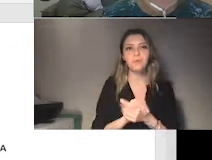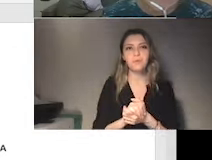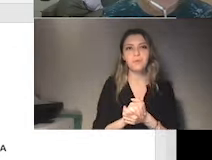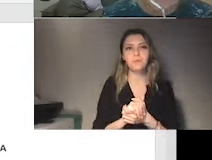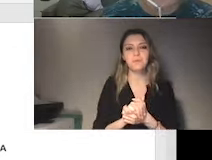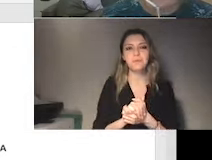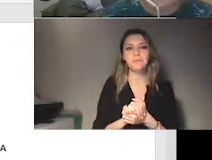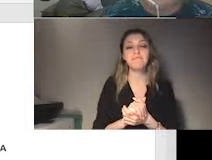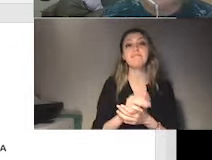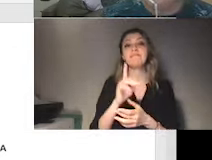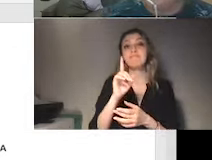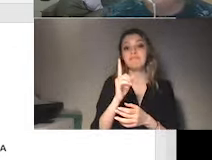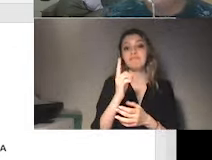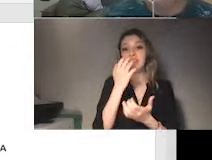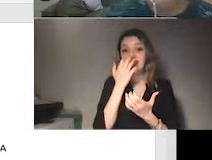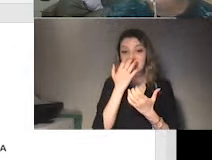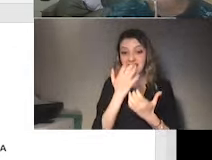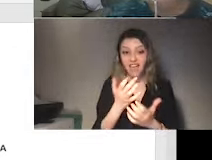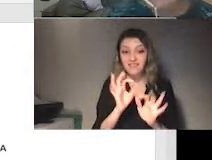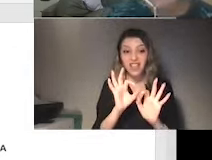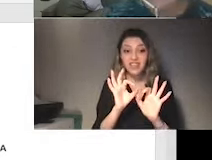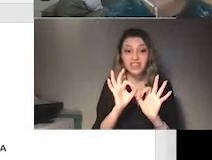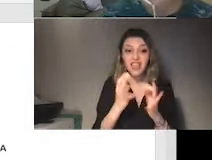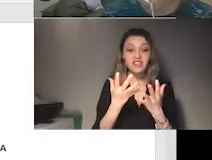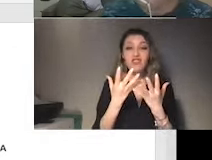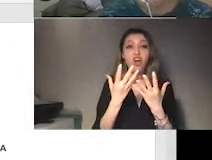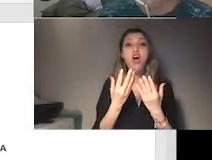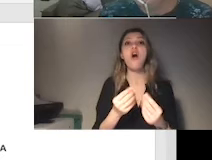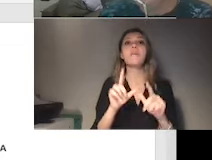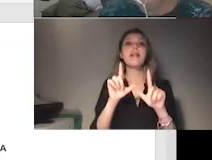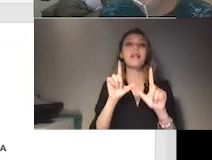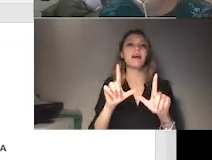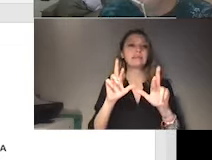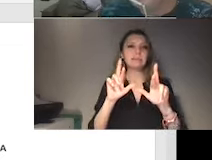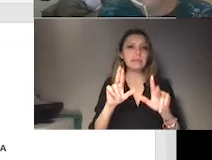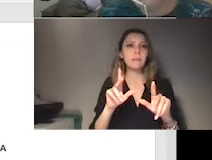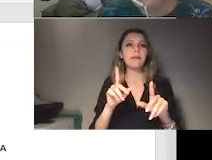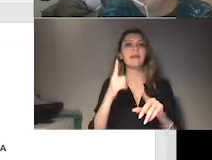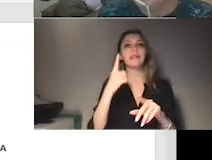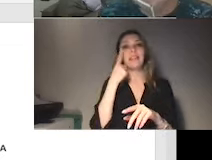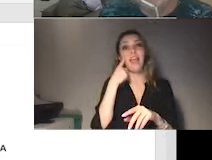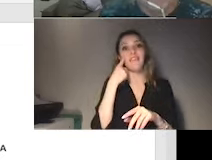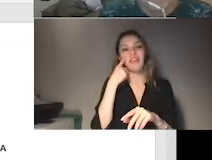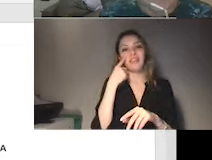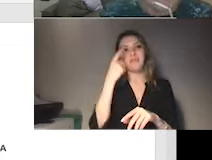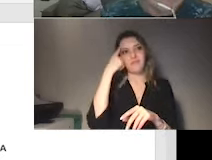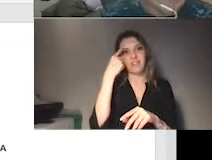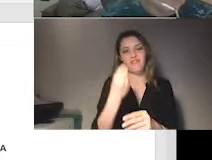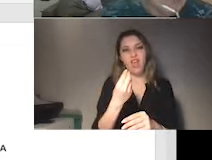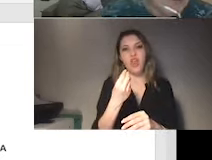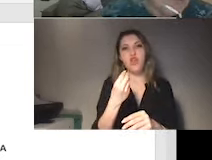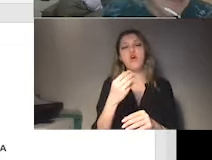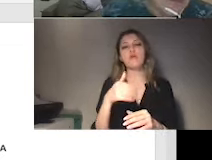verilmiş tavsiyelerin nasıl yerine getirdiğine dair bildirimde bulunuyor devlet bir dahaki şeye